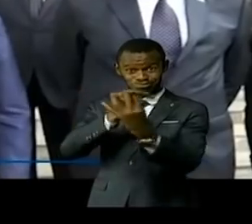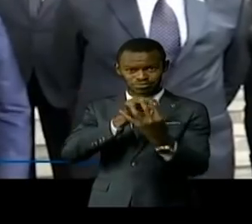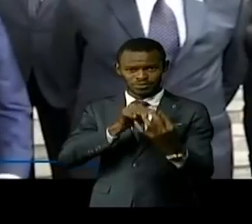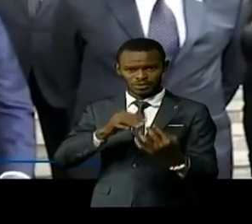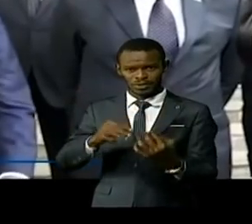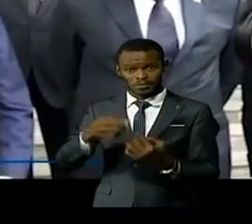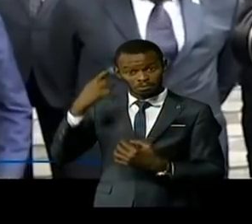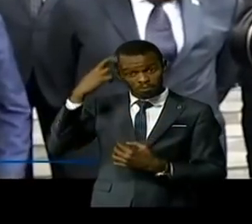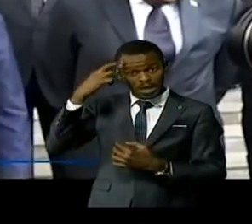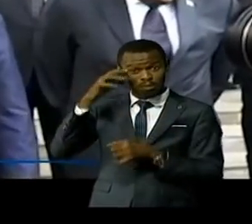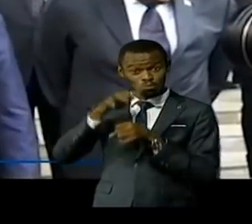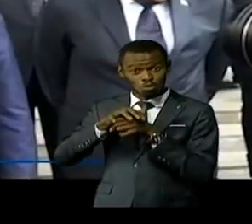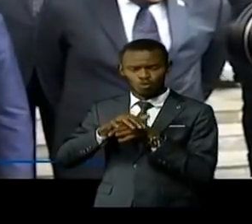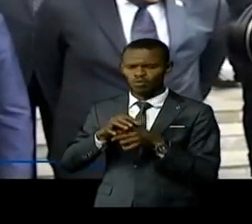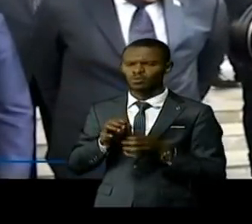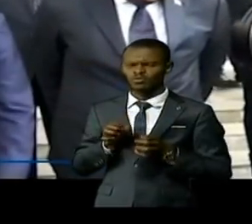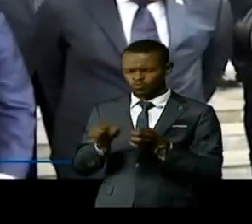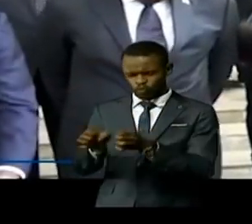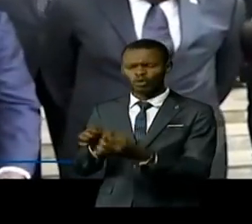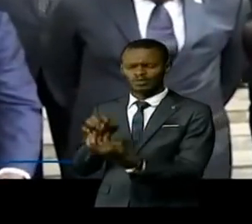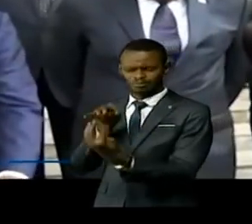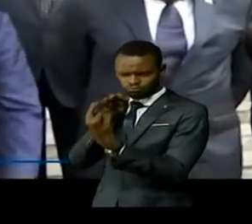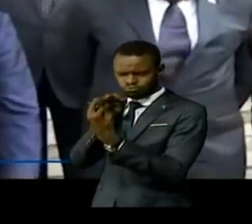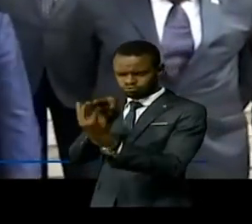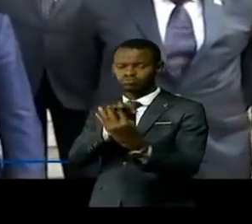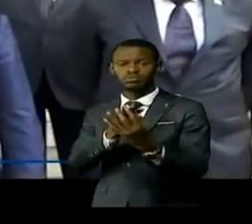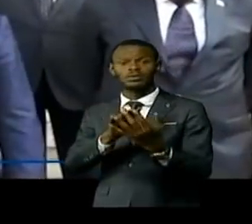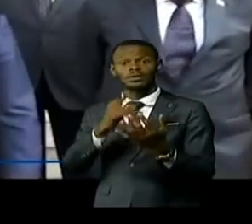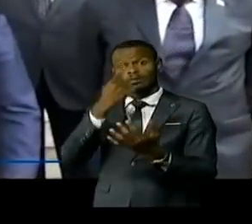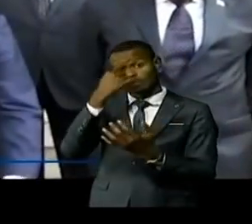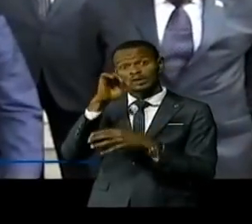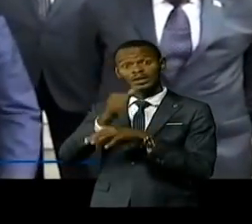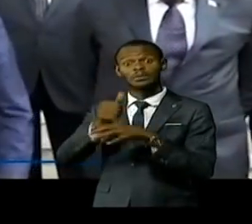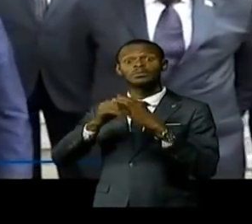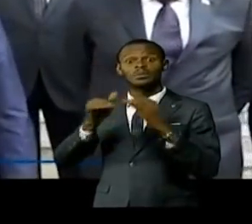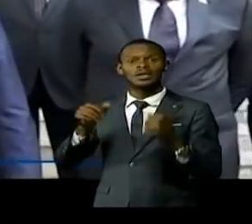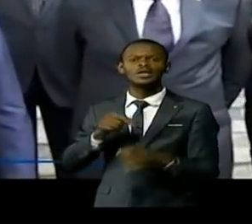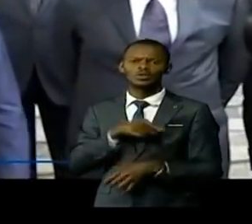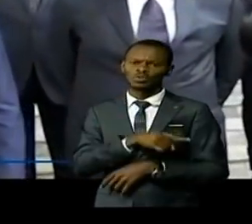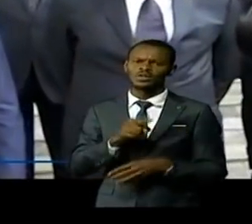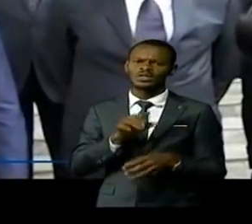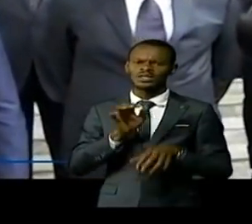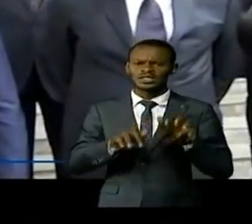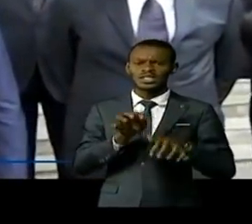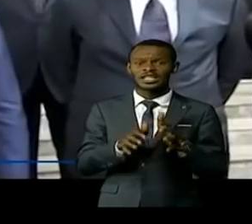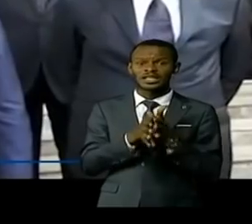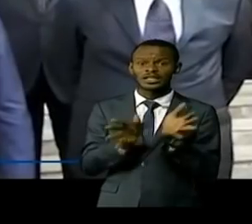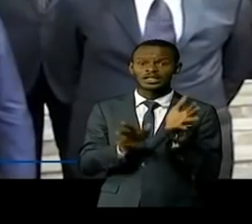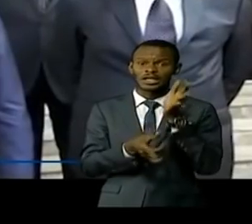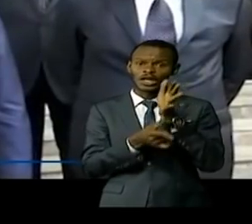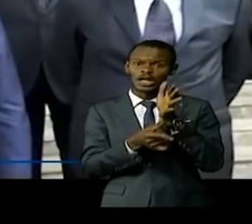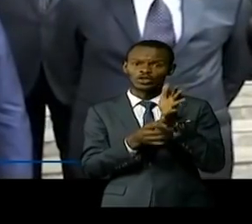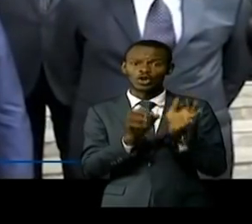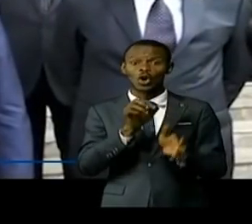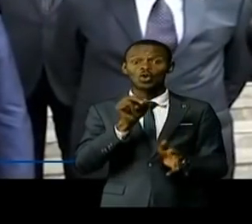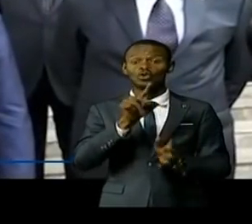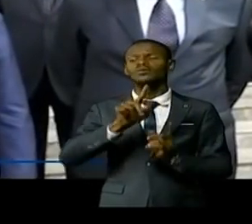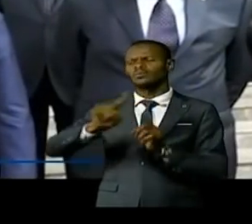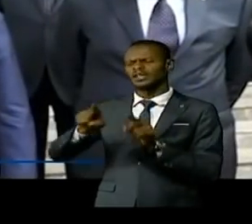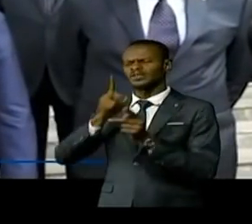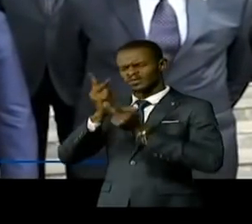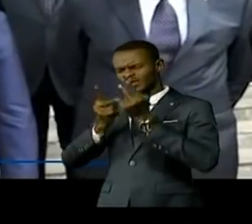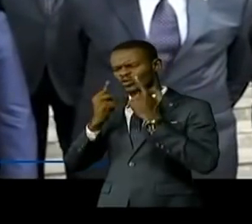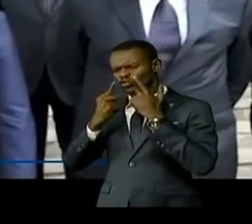cet effort accru doit se faire dans le cadre de ramener la paix à ces populations, de manière à permettre le développement de cette